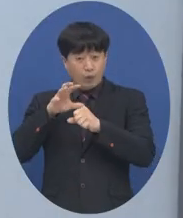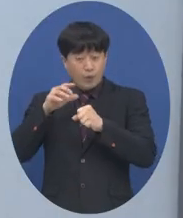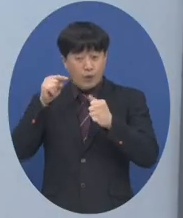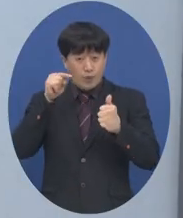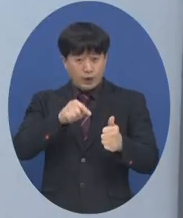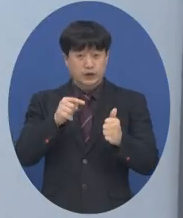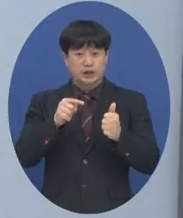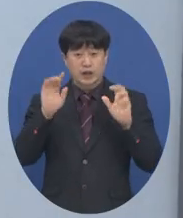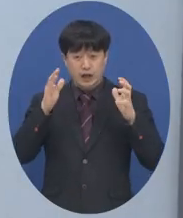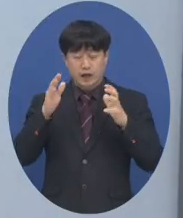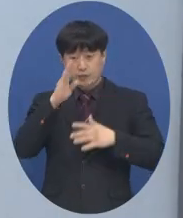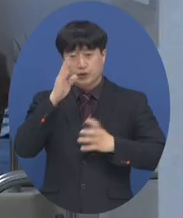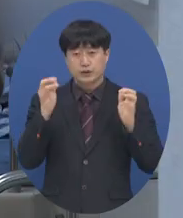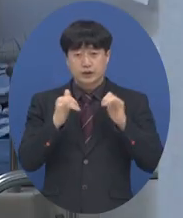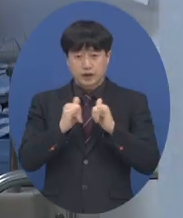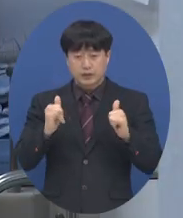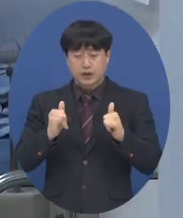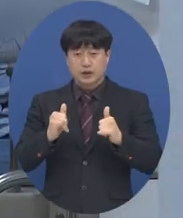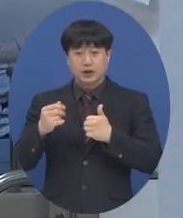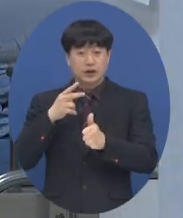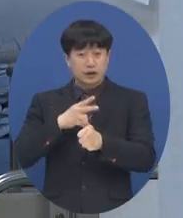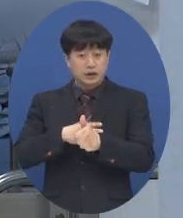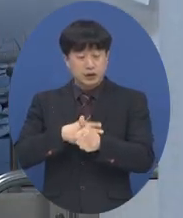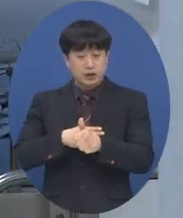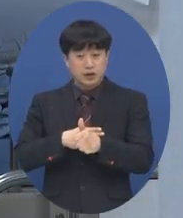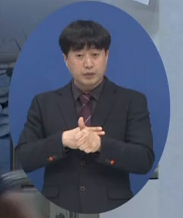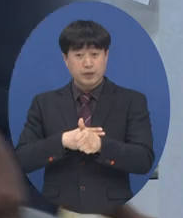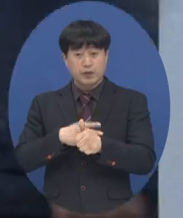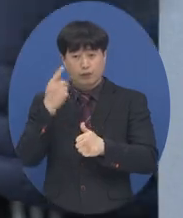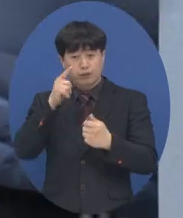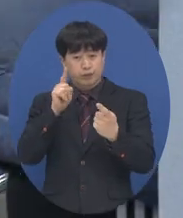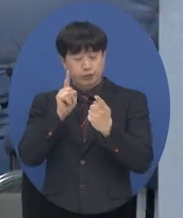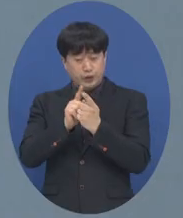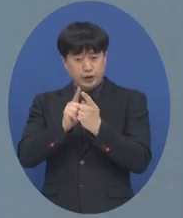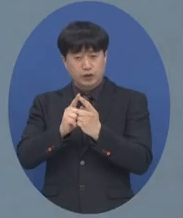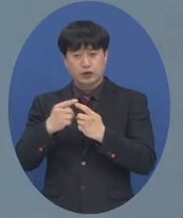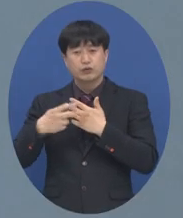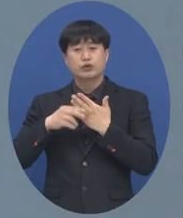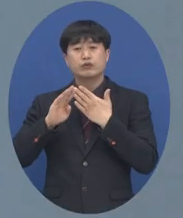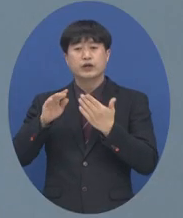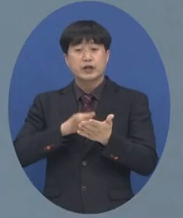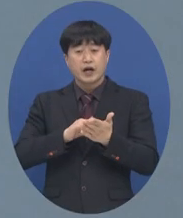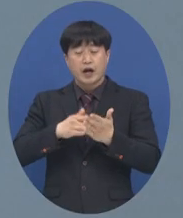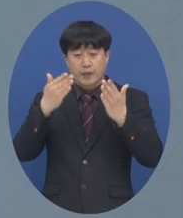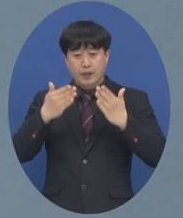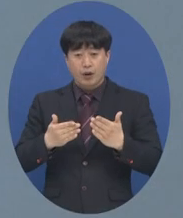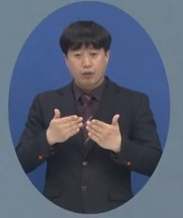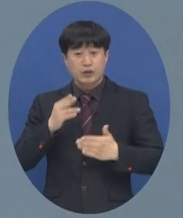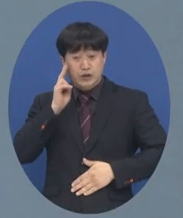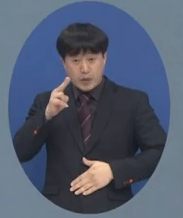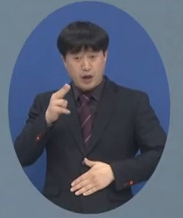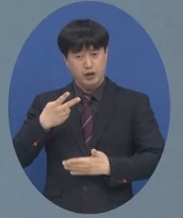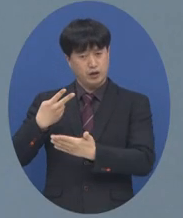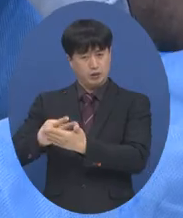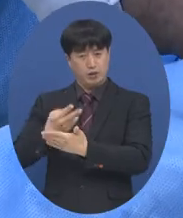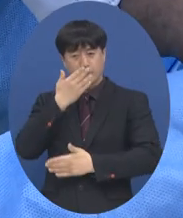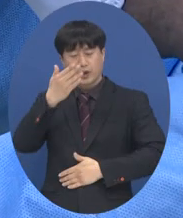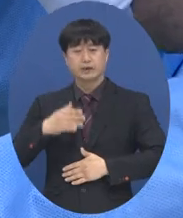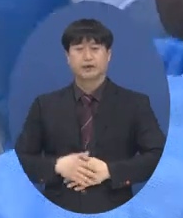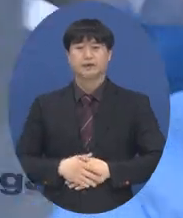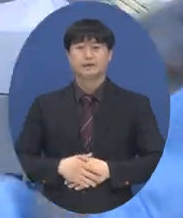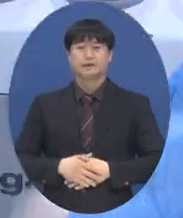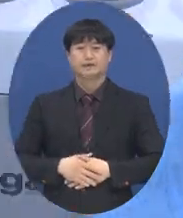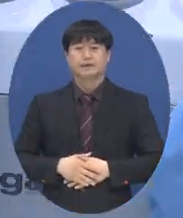어린이 환자들이 의사 대면 진료 후약 처방을 받고 상태가 심각하면 바로 입원도 시켜줍니다.